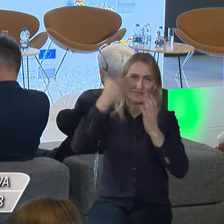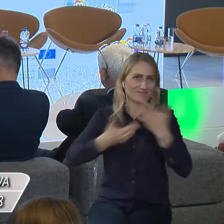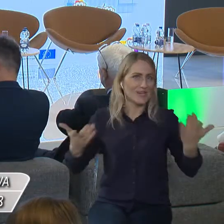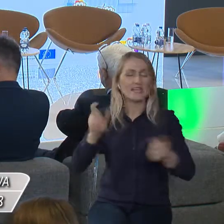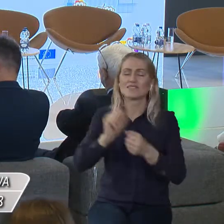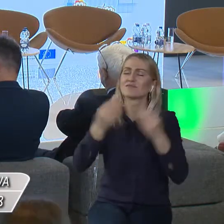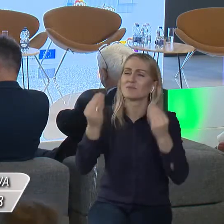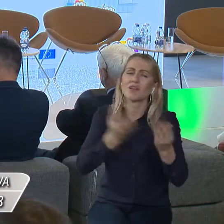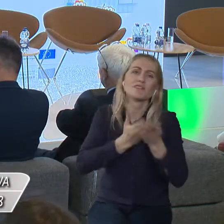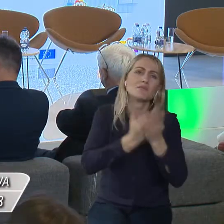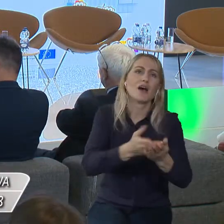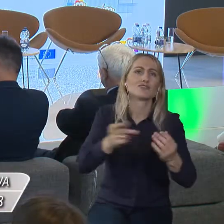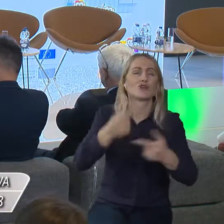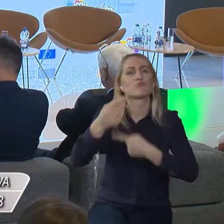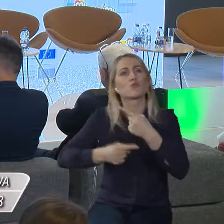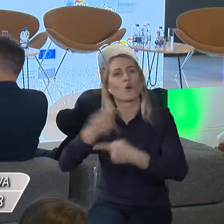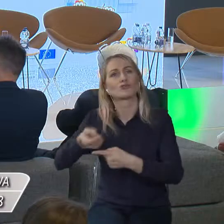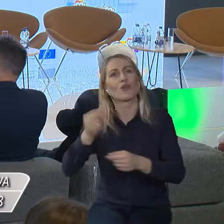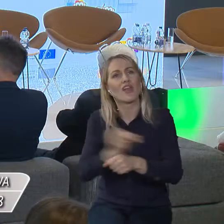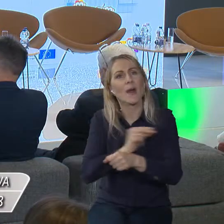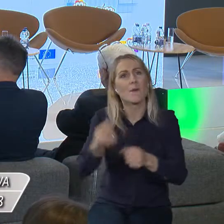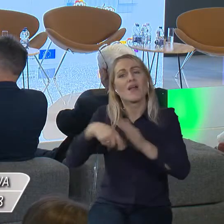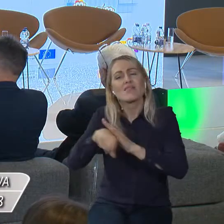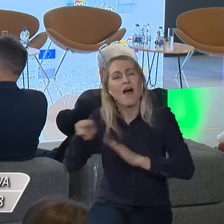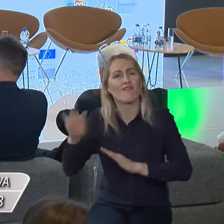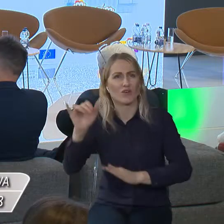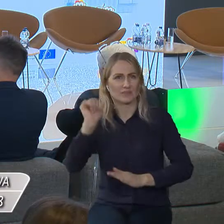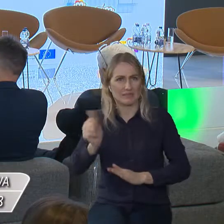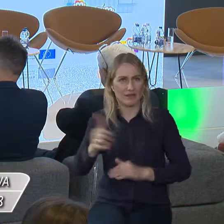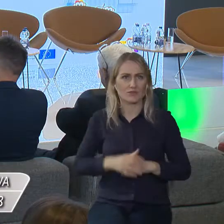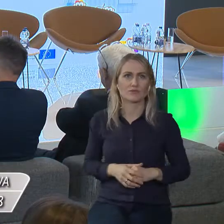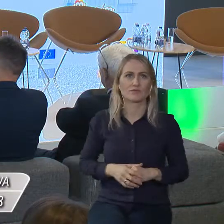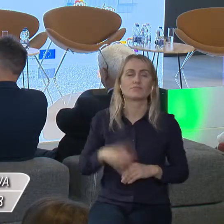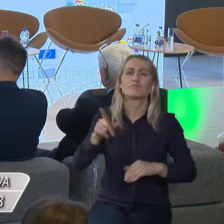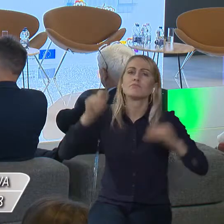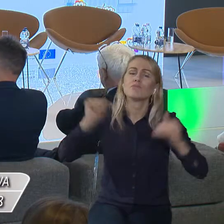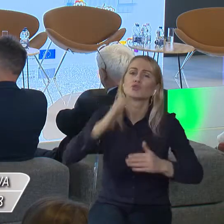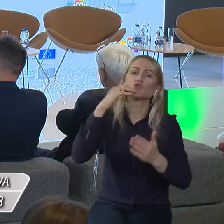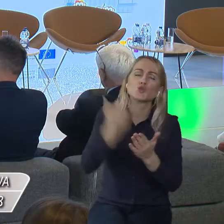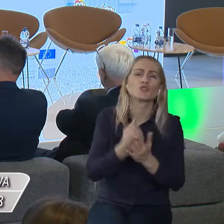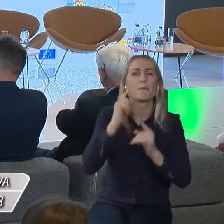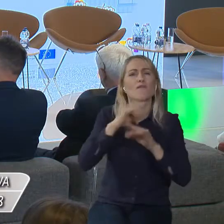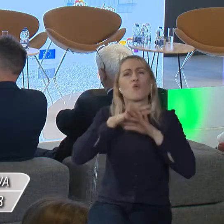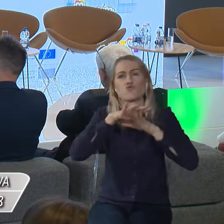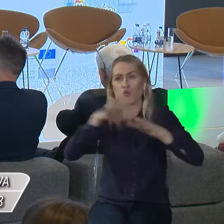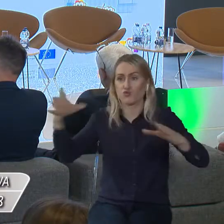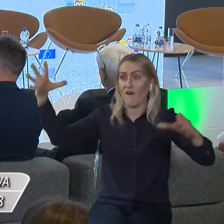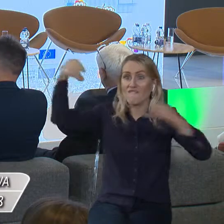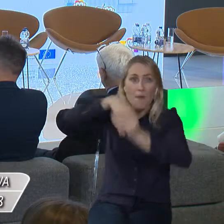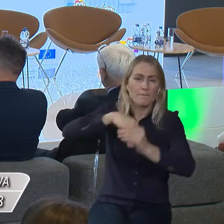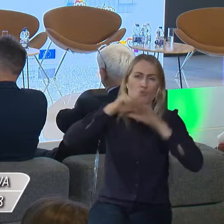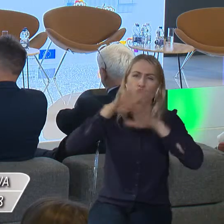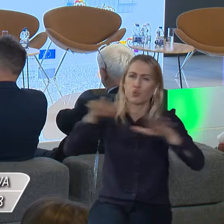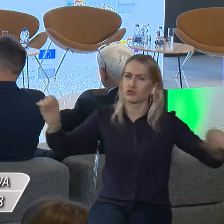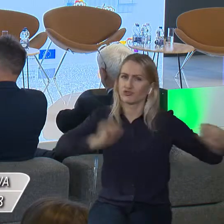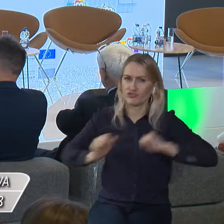procesu terapeutycznego dla specjalistów. Możliwość korzystania z ogromnej bazy ćwiczeń,